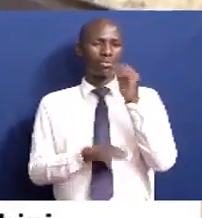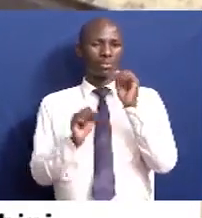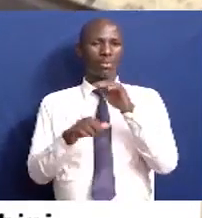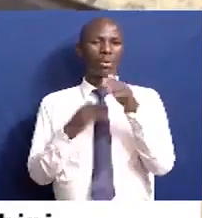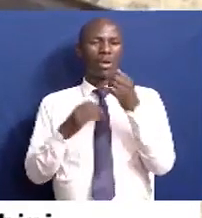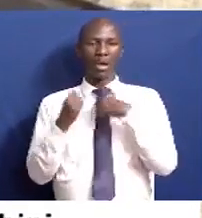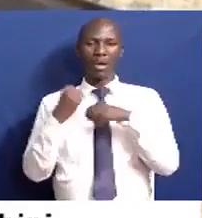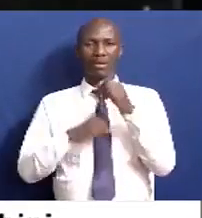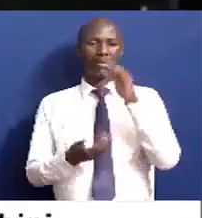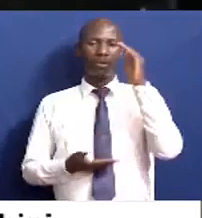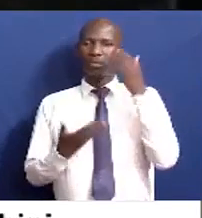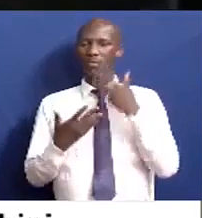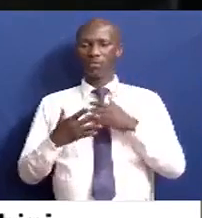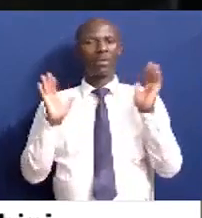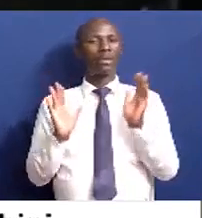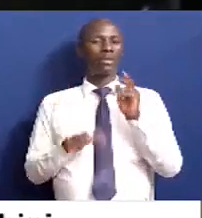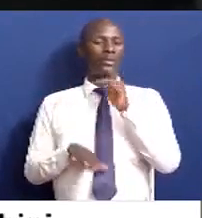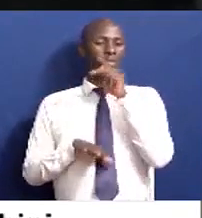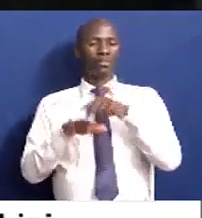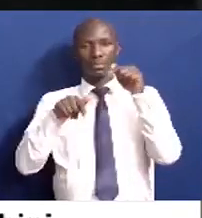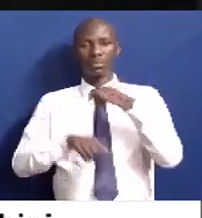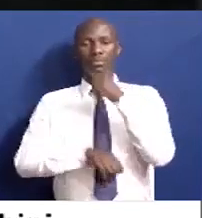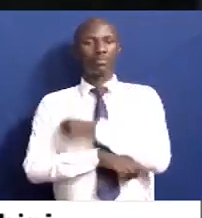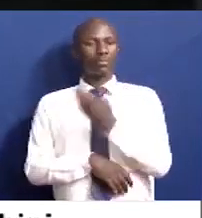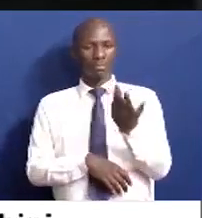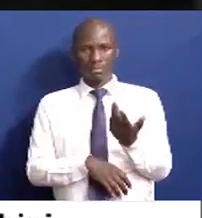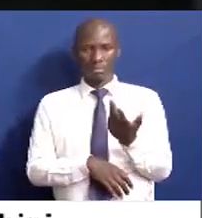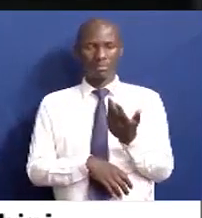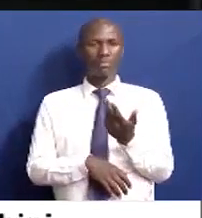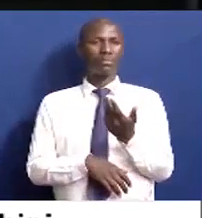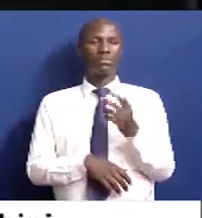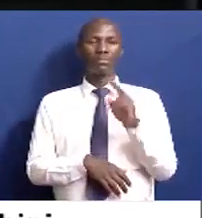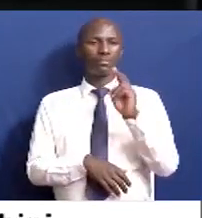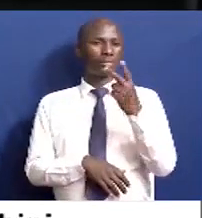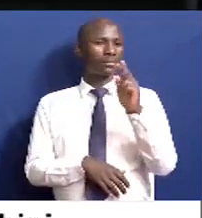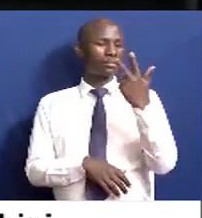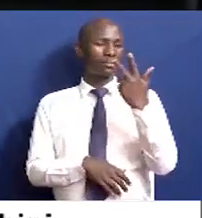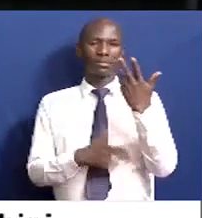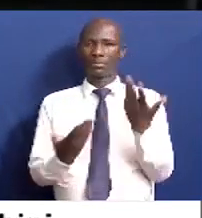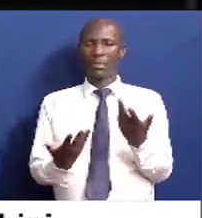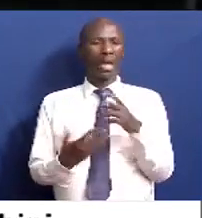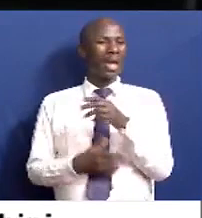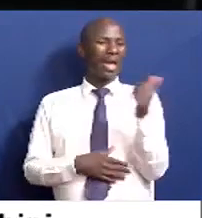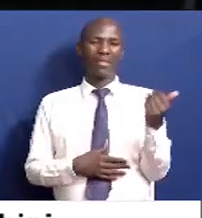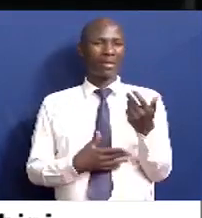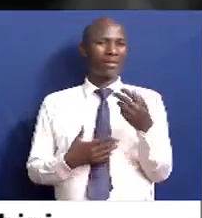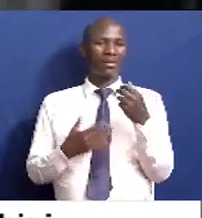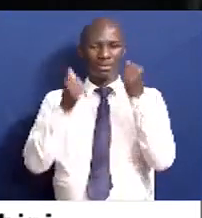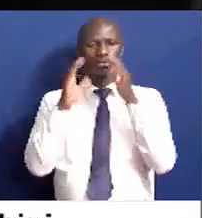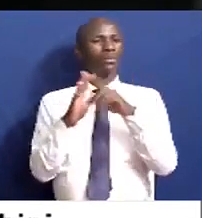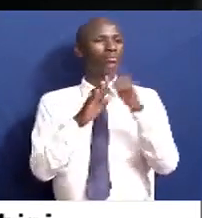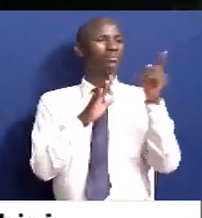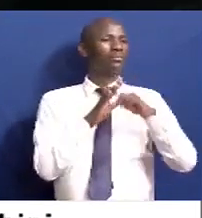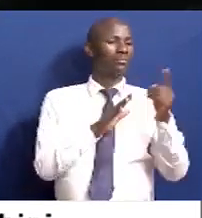kota hivi vikeye na kudhela. The principal of this school mara ya pili, sijui mara ya tatu. Na other incidents hivi wanafuzi wanakibia na